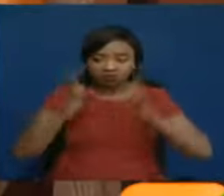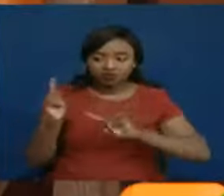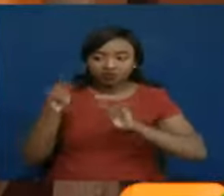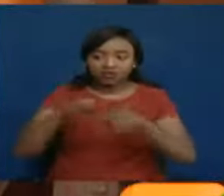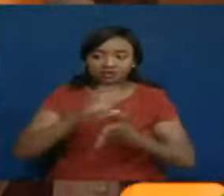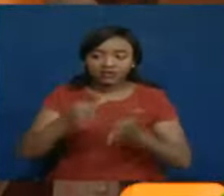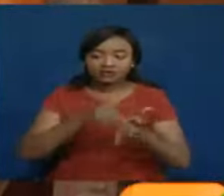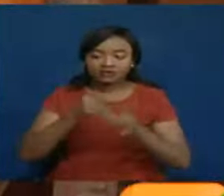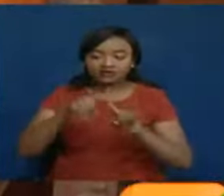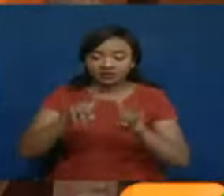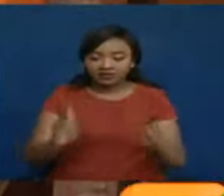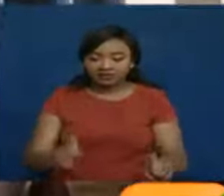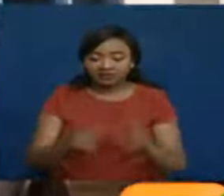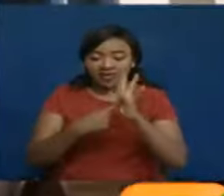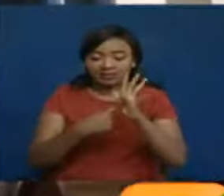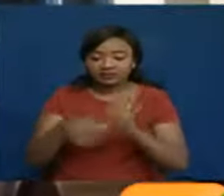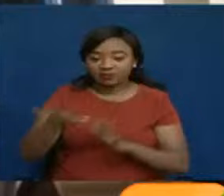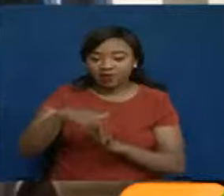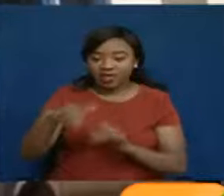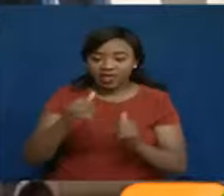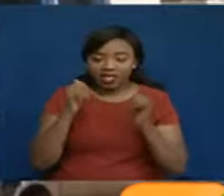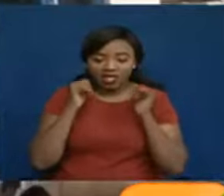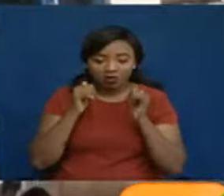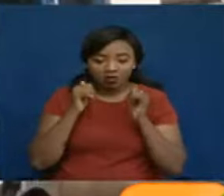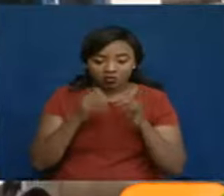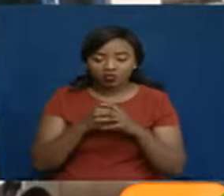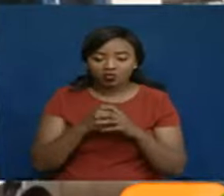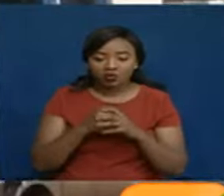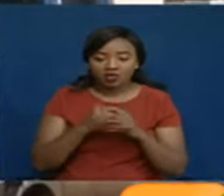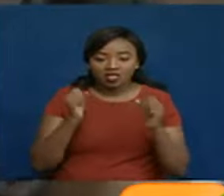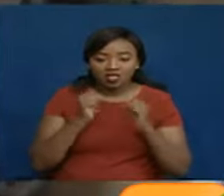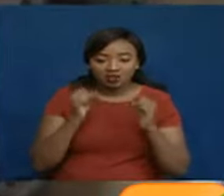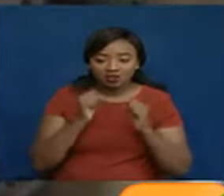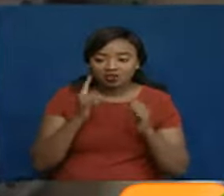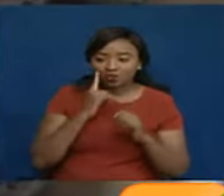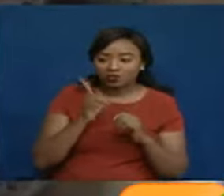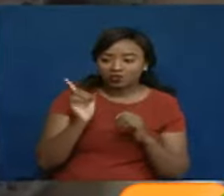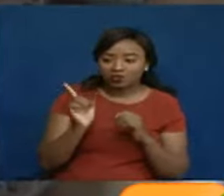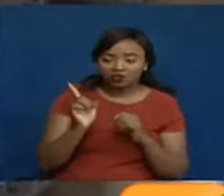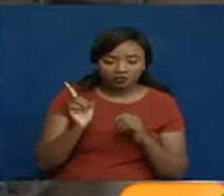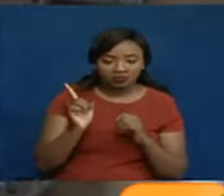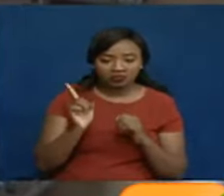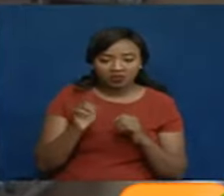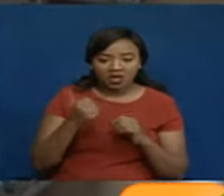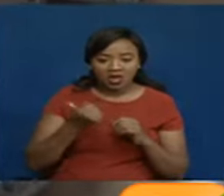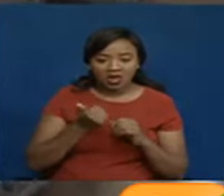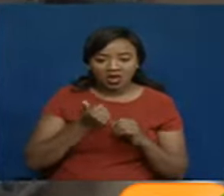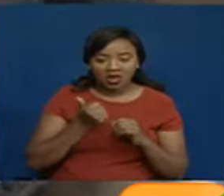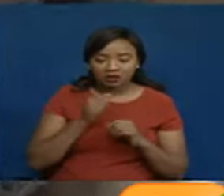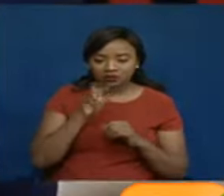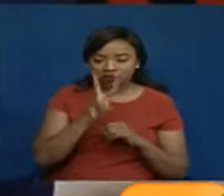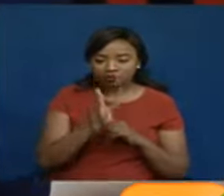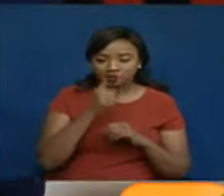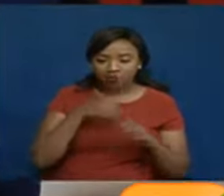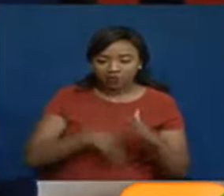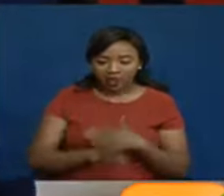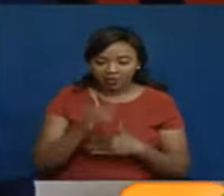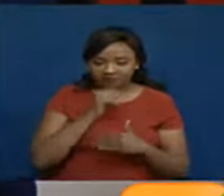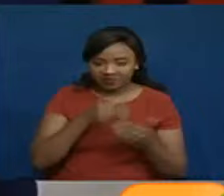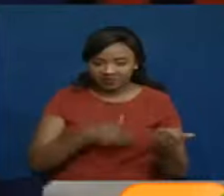mtihani katika eneo la Nyahururu, kaunti ya Laikipia. Wasichana wawili waliojifungua mtihani wa